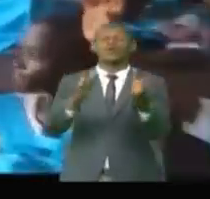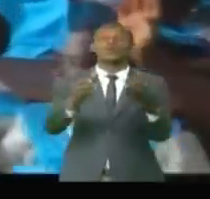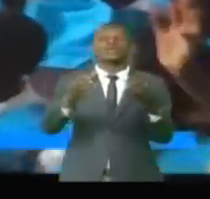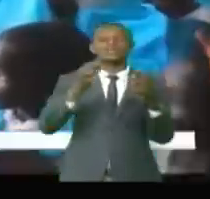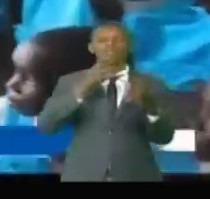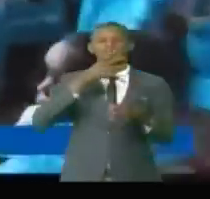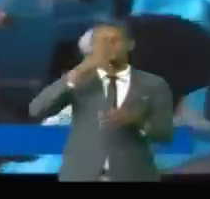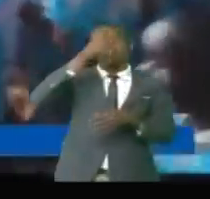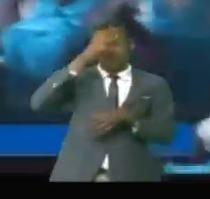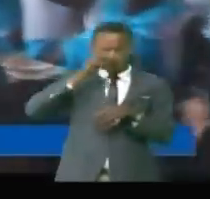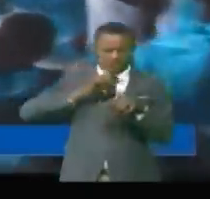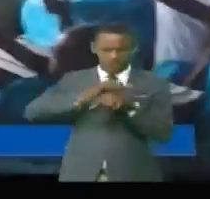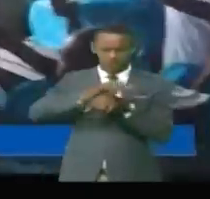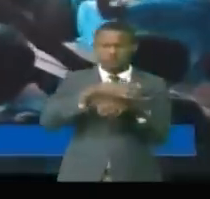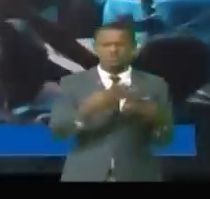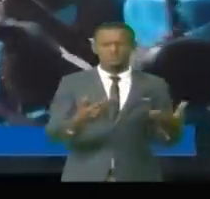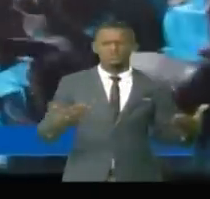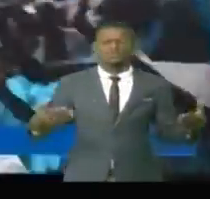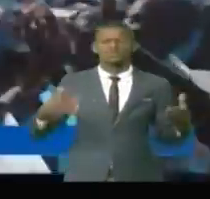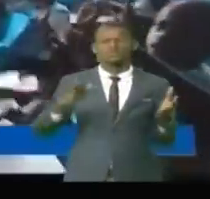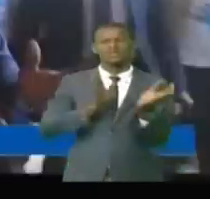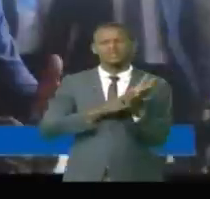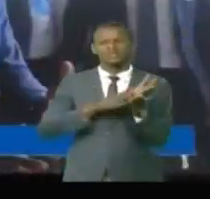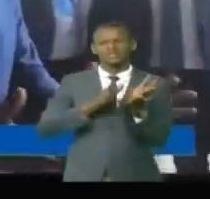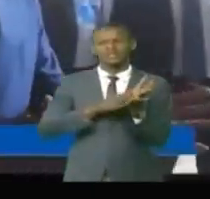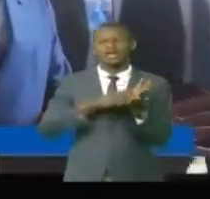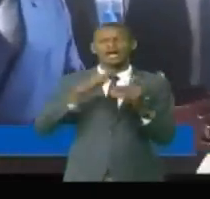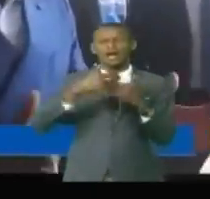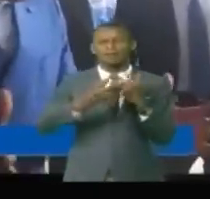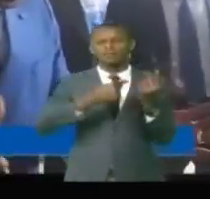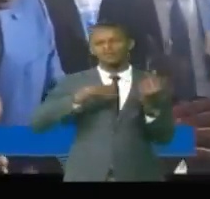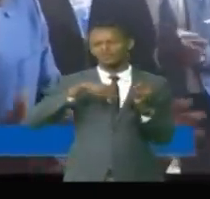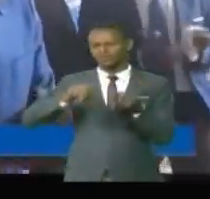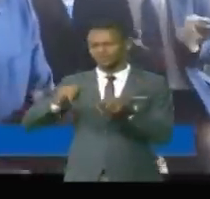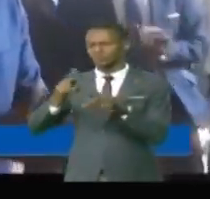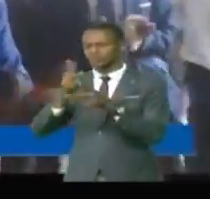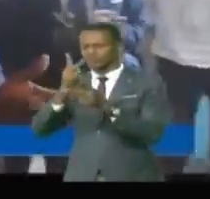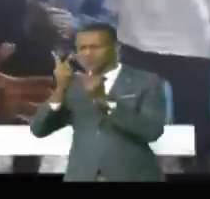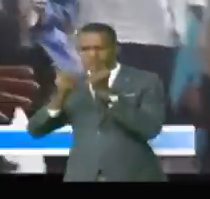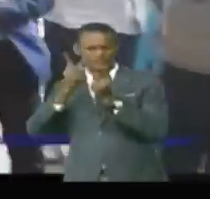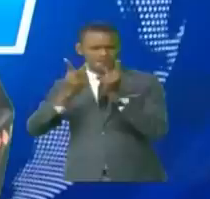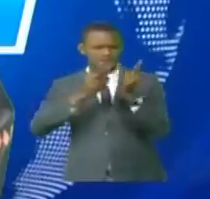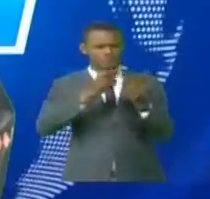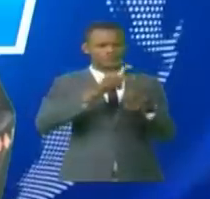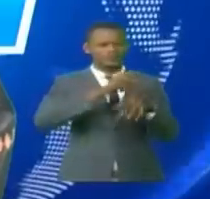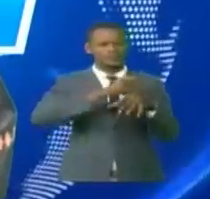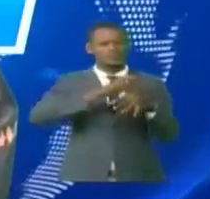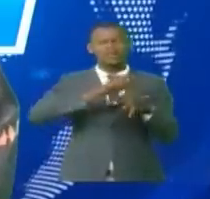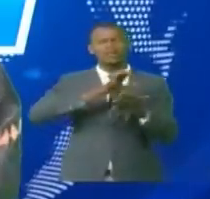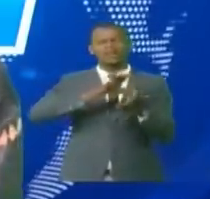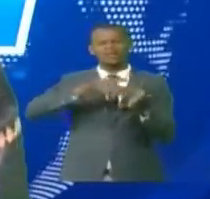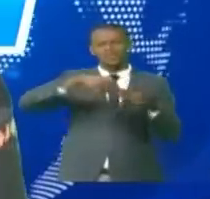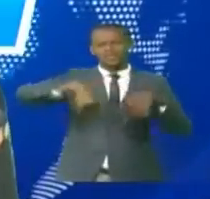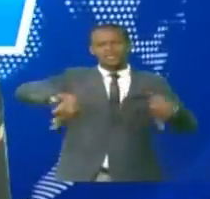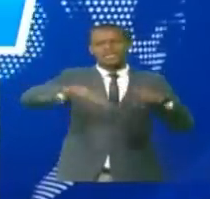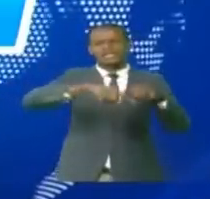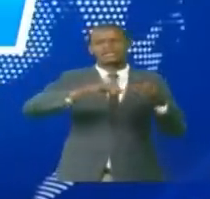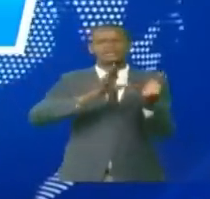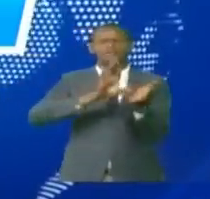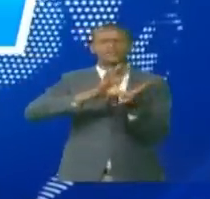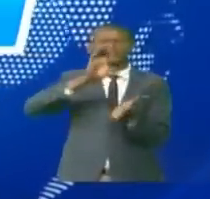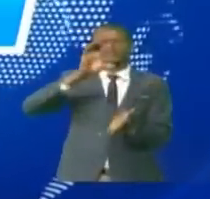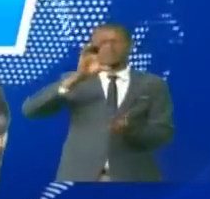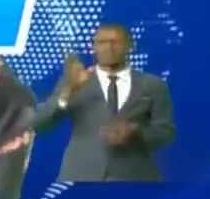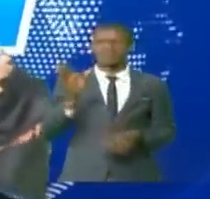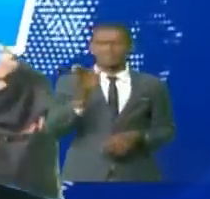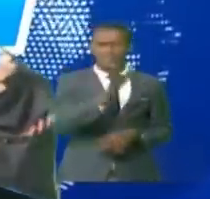envoyer leurs enfants à l'école. Une visite des salles de classe a clôturé cette cérémonie. Parlons santé à